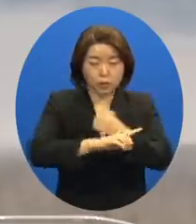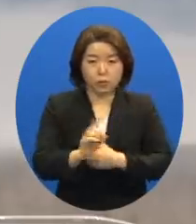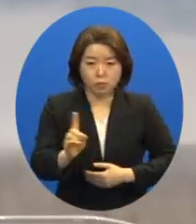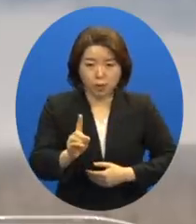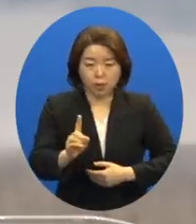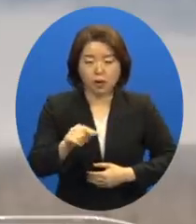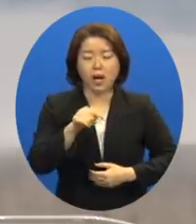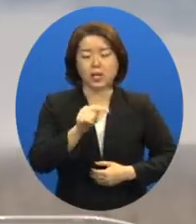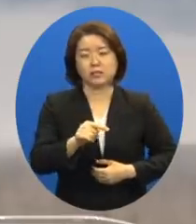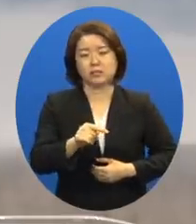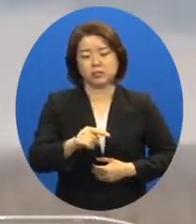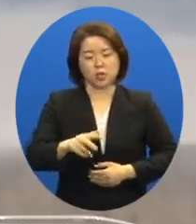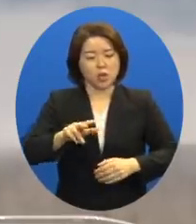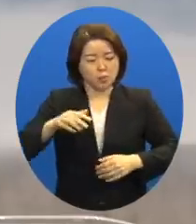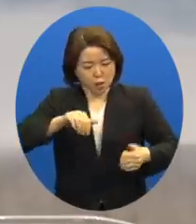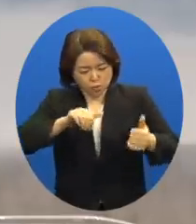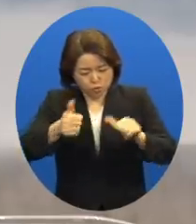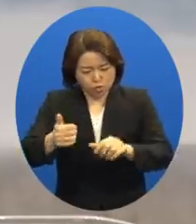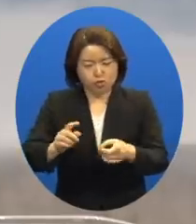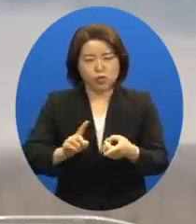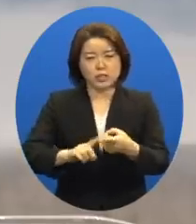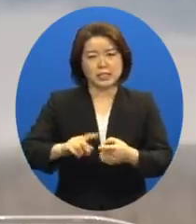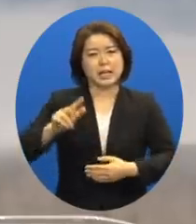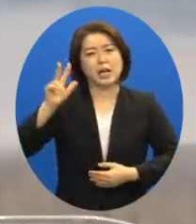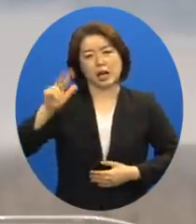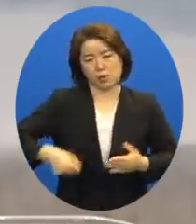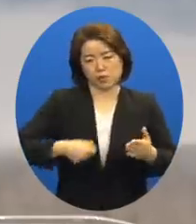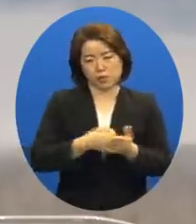죽음을 각오해야 하는 일이기 때문에 그랬습니다.